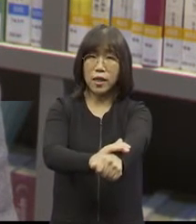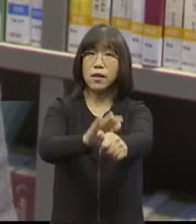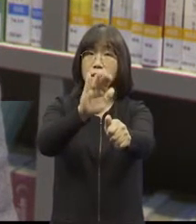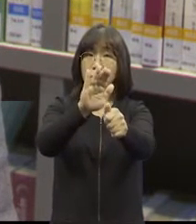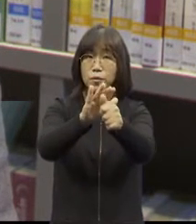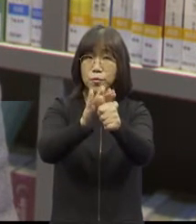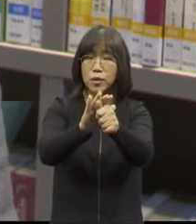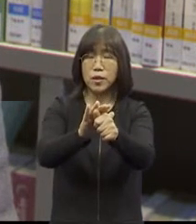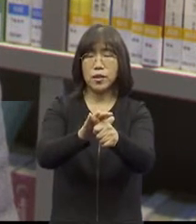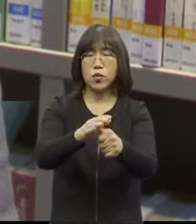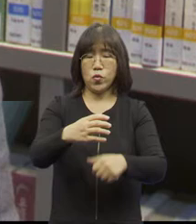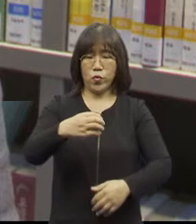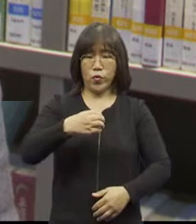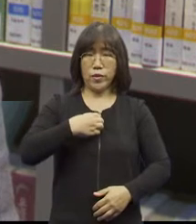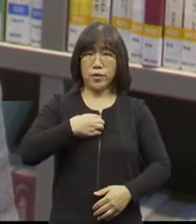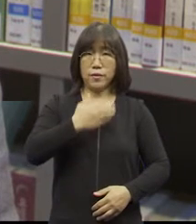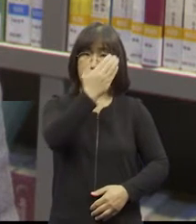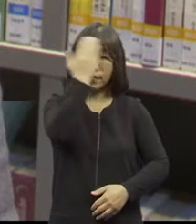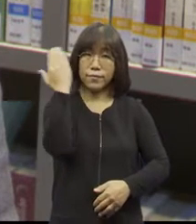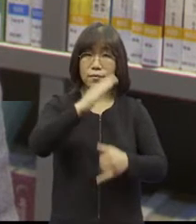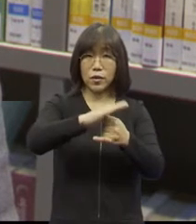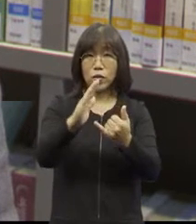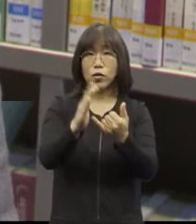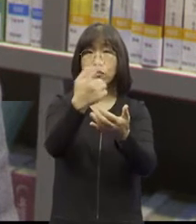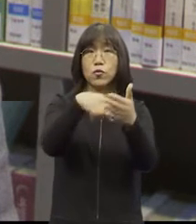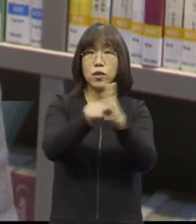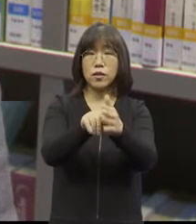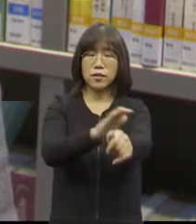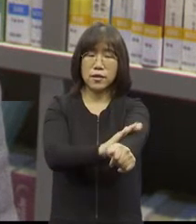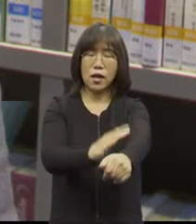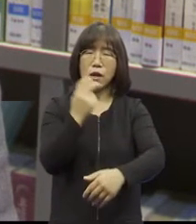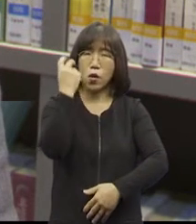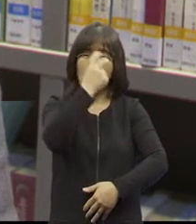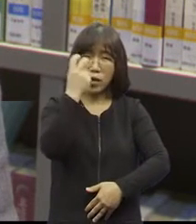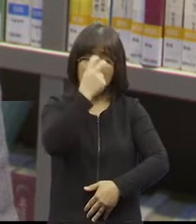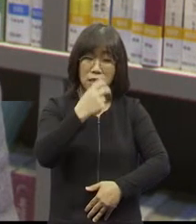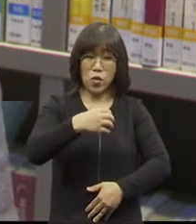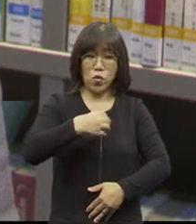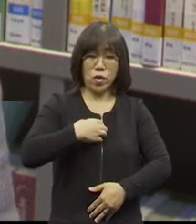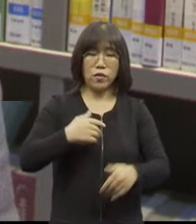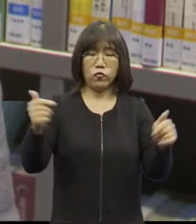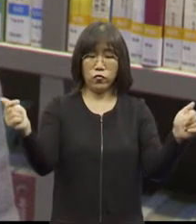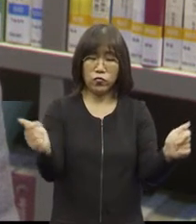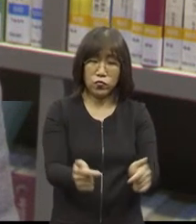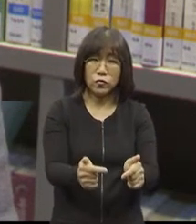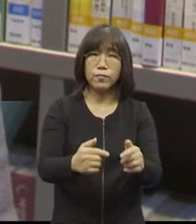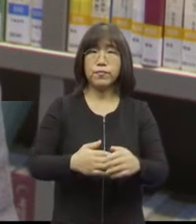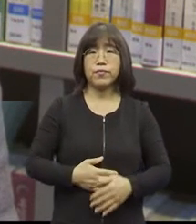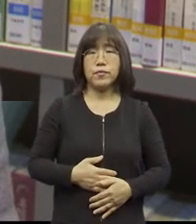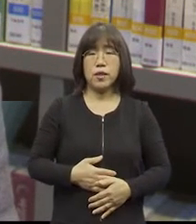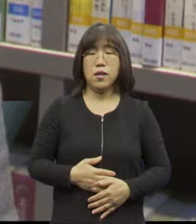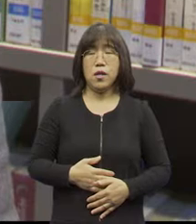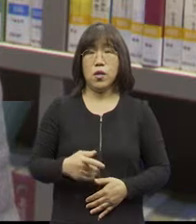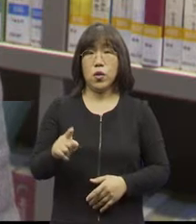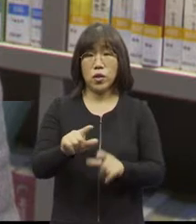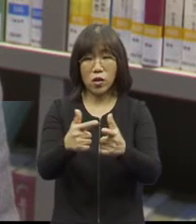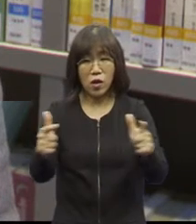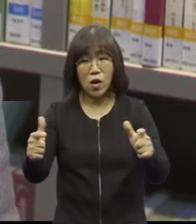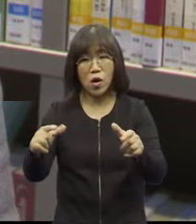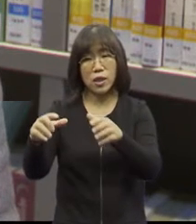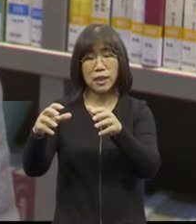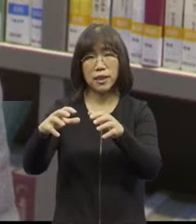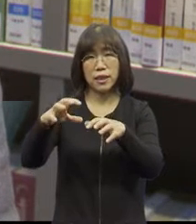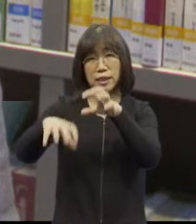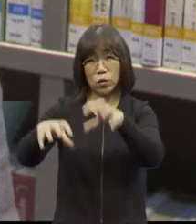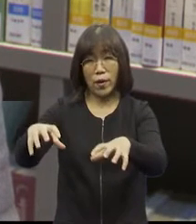울타리 조성 사업을 통해 위기 청소년에 대해 신속하게 개입하고 관리함으로써 위기 확산을 최소화하고 이를